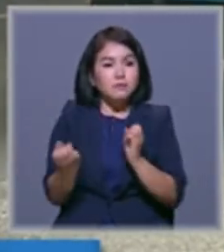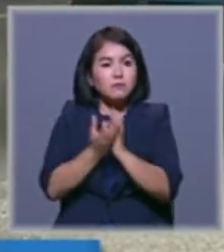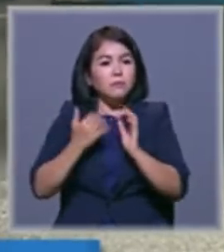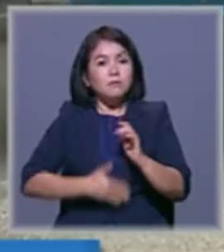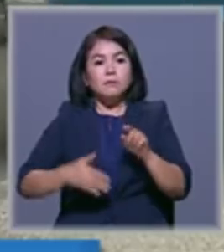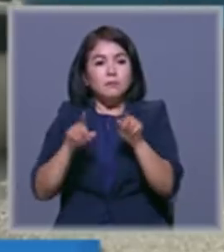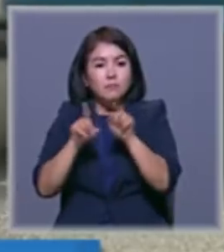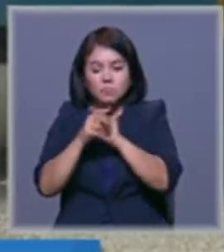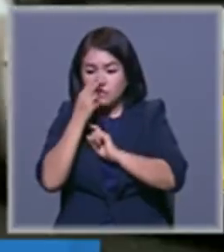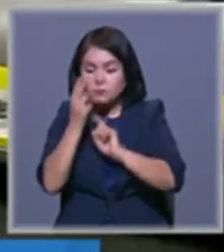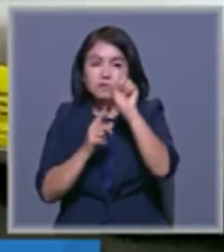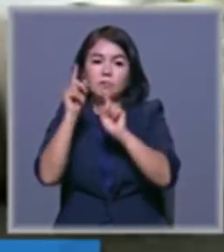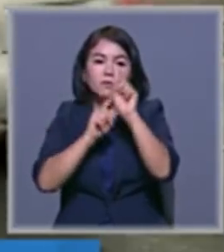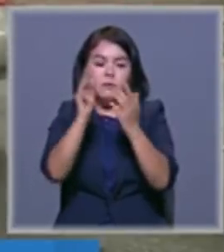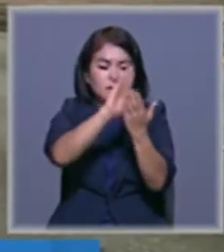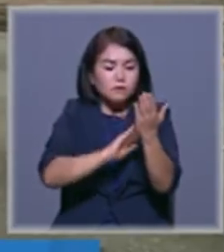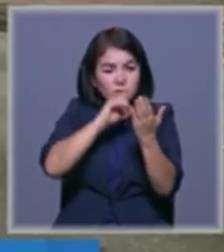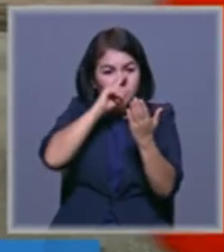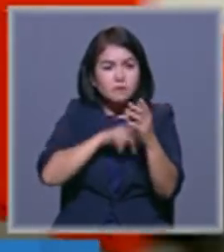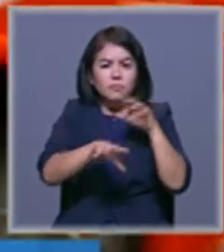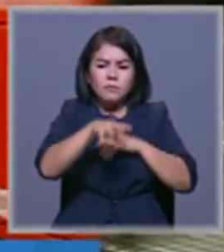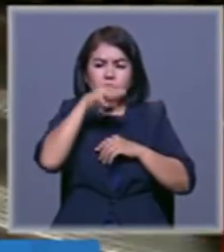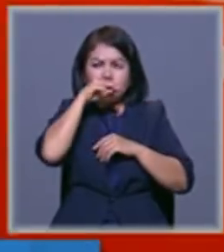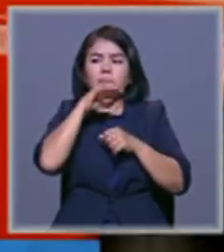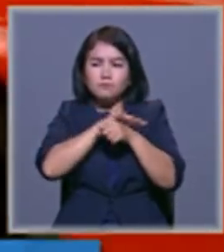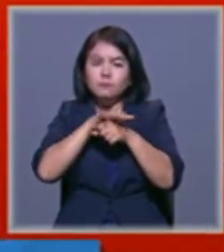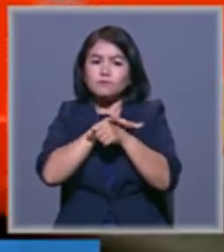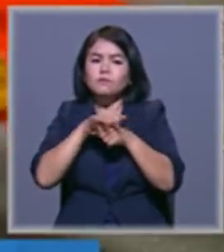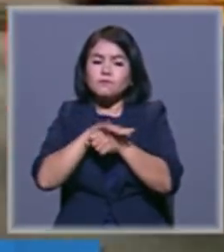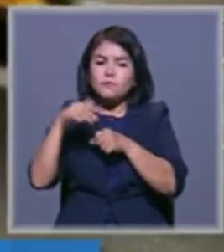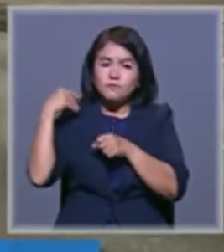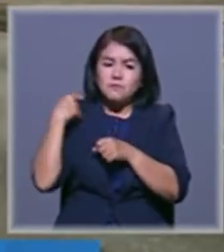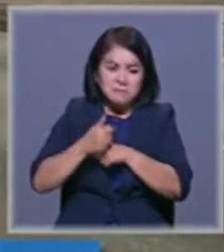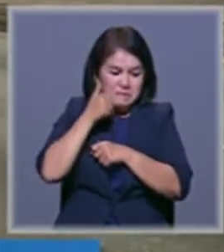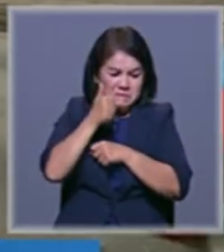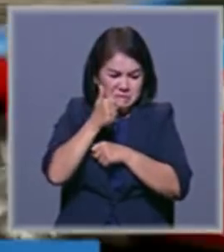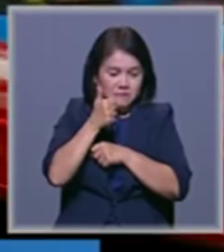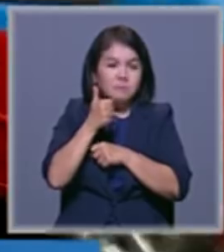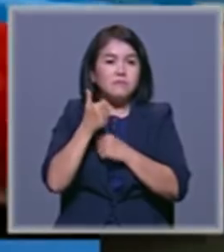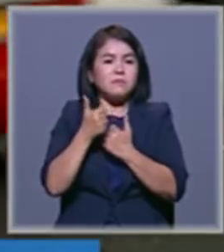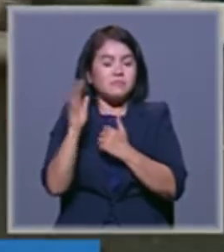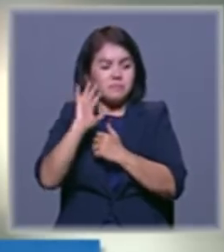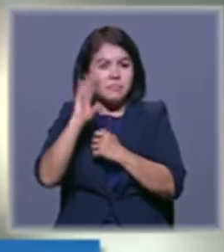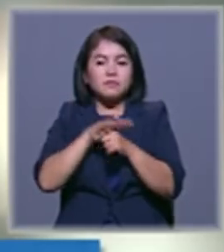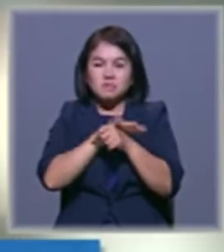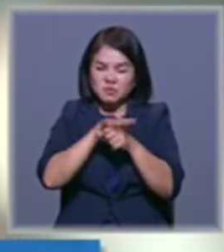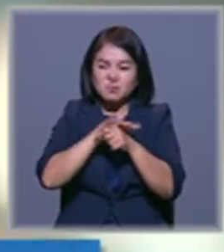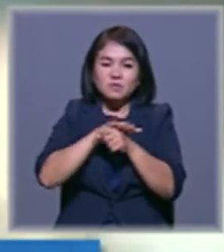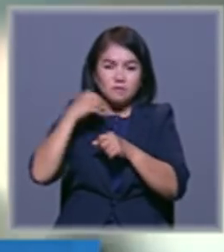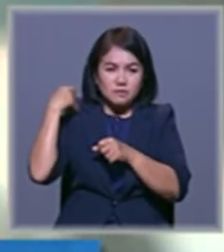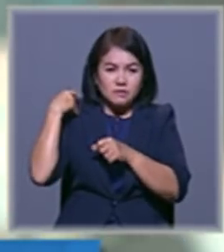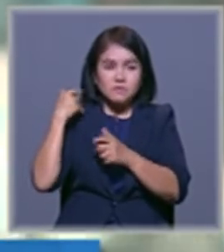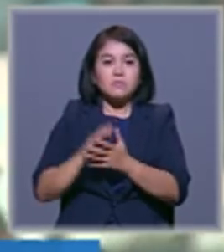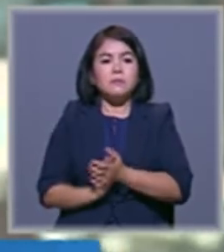ดอันดับตรงนั้นดูออกมาแล้วเนี่ยเราอยู่ระดับกลางๆคือไม่ได้ดีมากแต่ก็ไม่ได้เลวร้ายมากแต่ถ้าพูดอย่าง